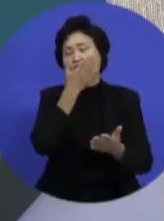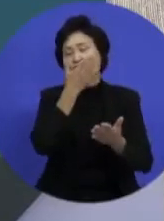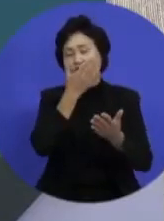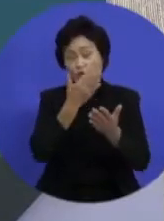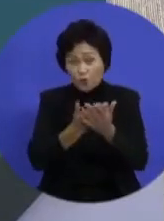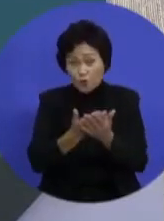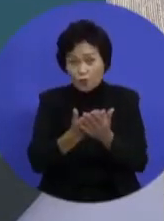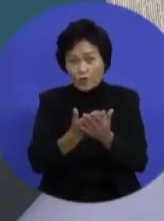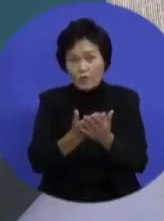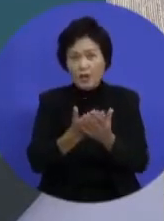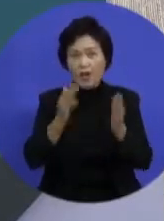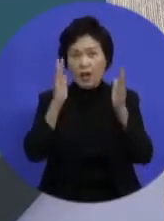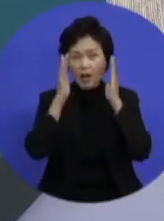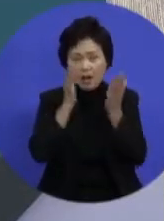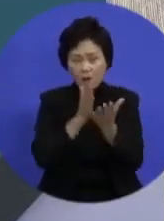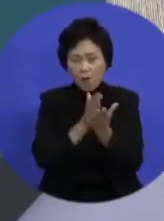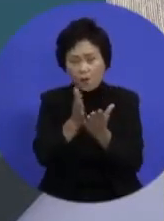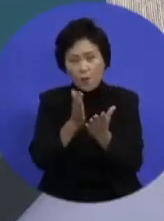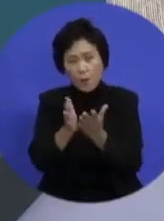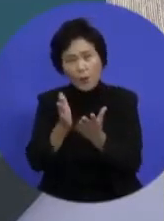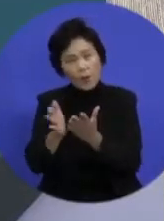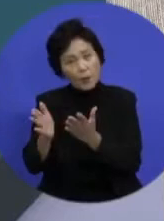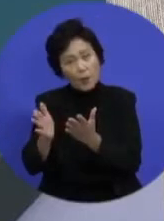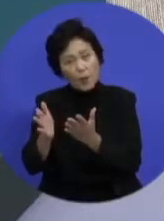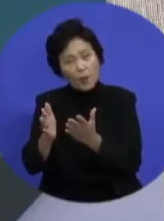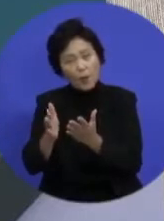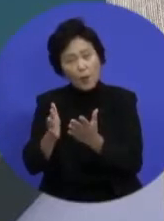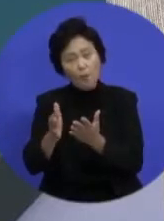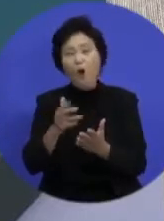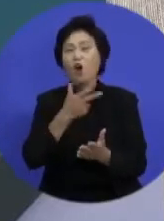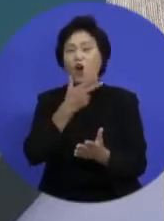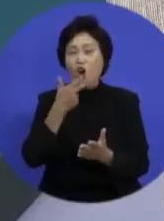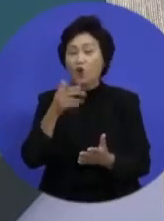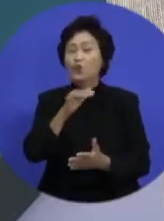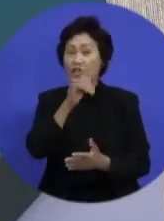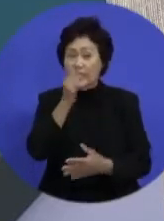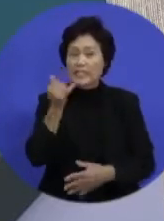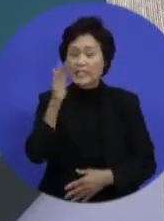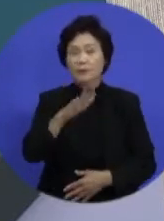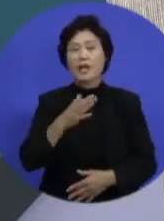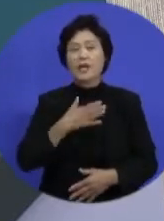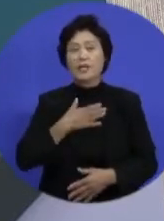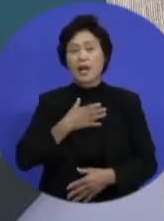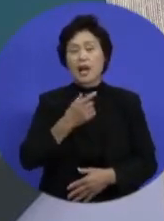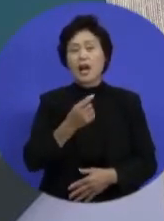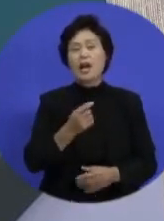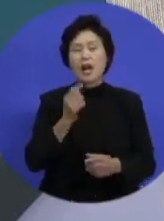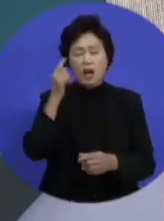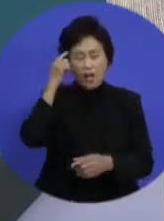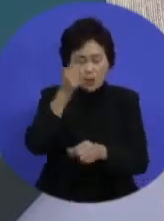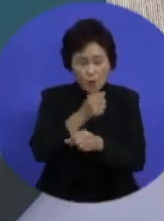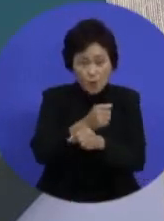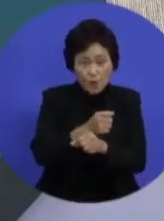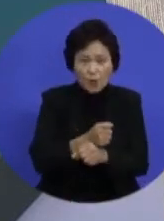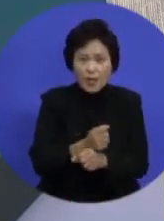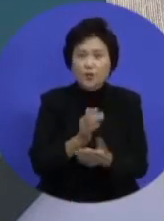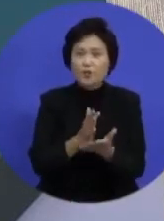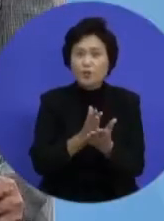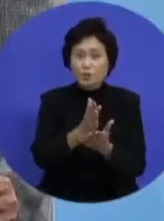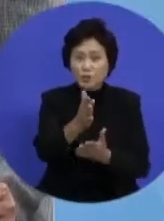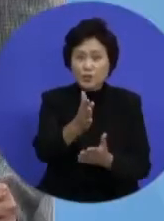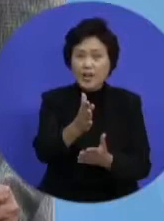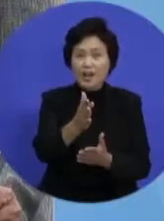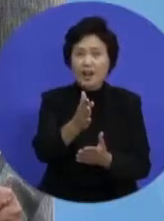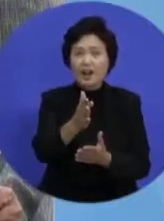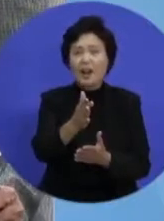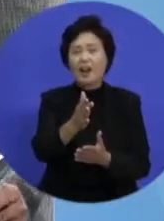저희가 중심을 가지고 있지만 영어도 수학도 예. 마찬가지로 다 있지만 졸업할 때 내가 전공 분야, 주로 연구했던 분야는 이 분야다라는